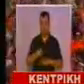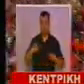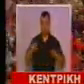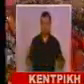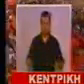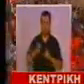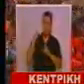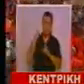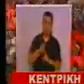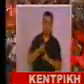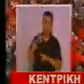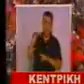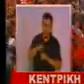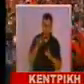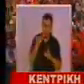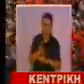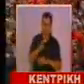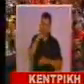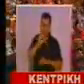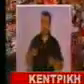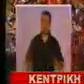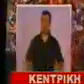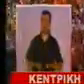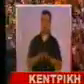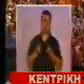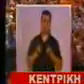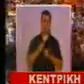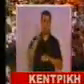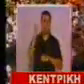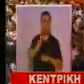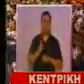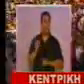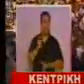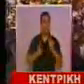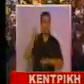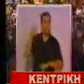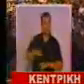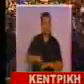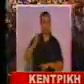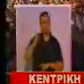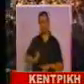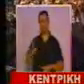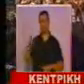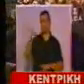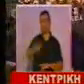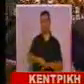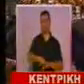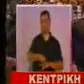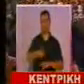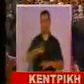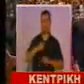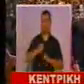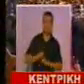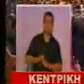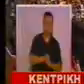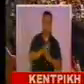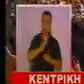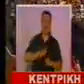πάλι σε αυτό να υλοποιείται την κρίση να πληρώσει το κεφάλαιο. πάλι για φιλολαϊκή διέξοδο που